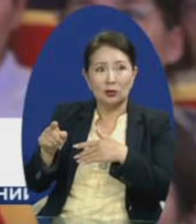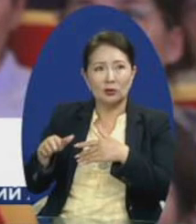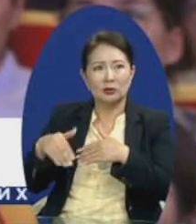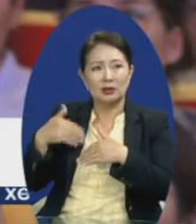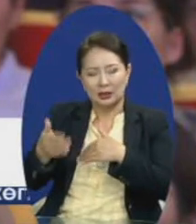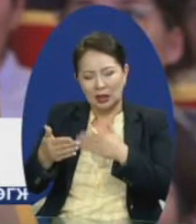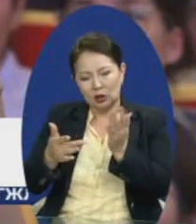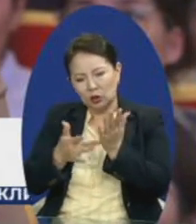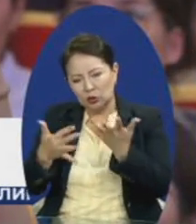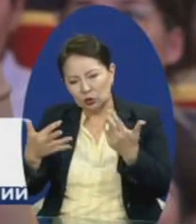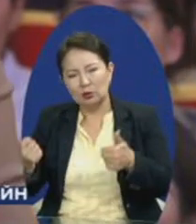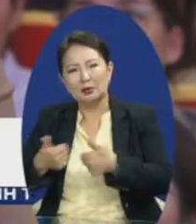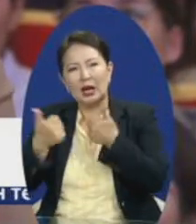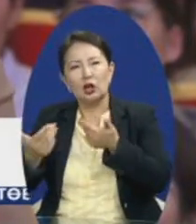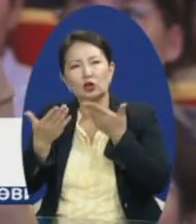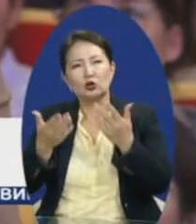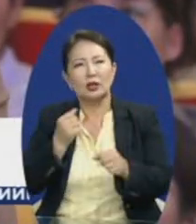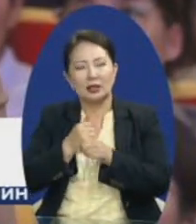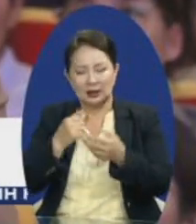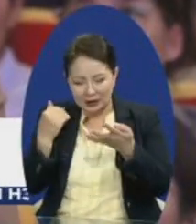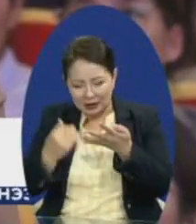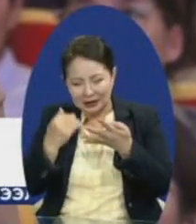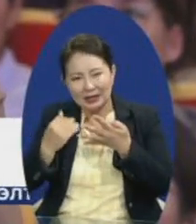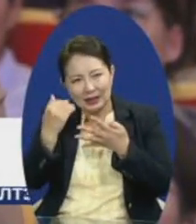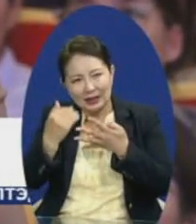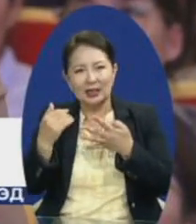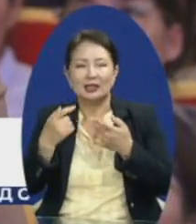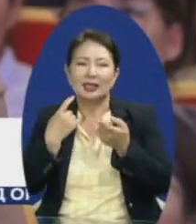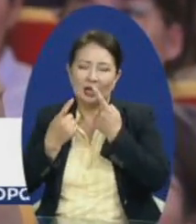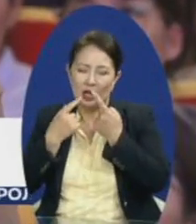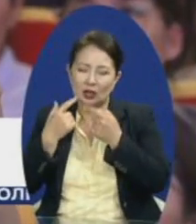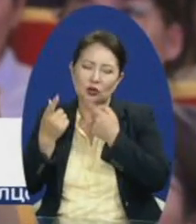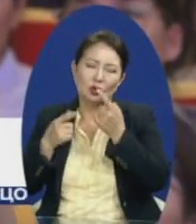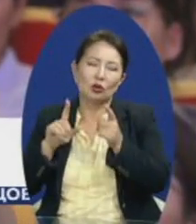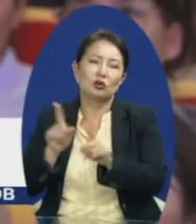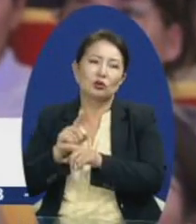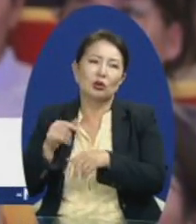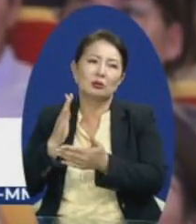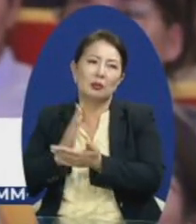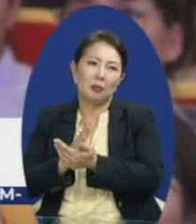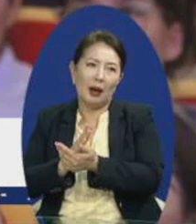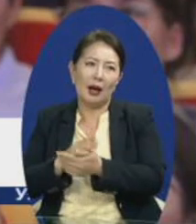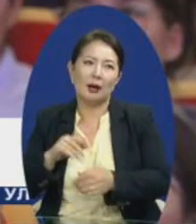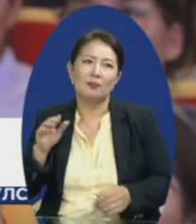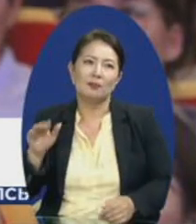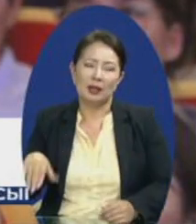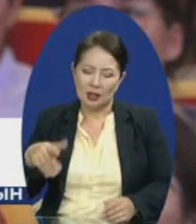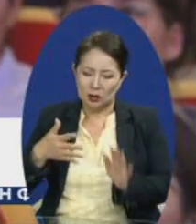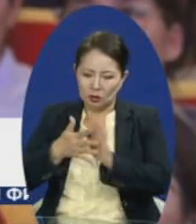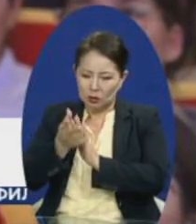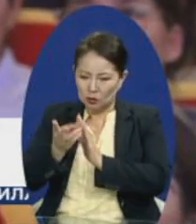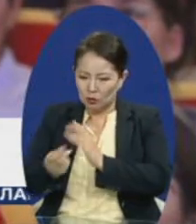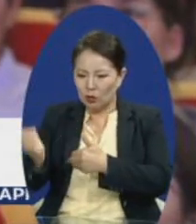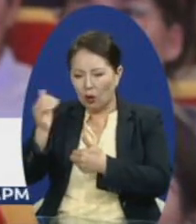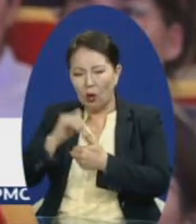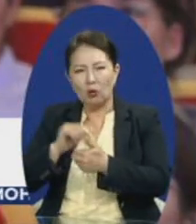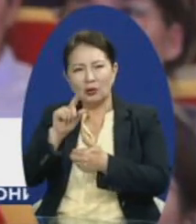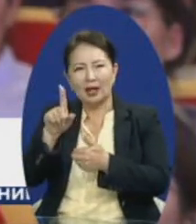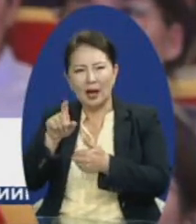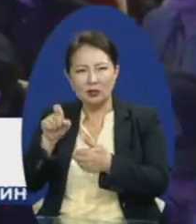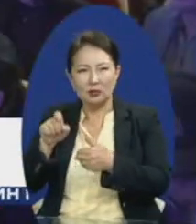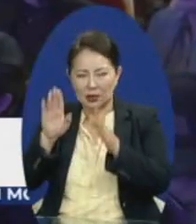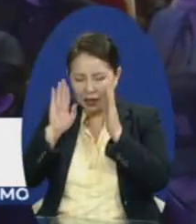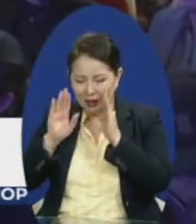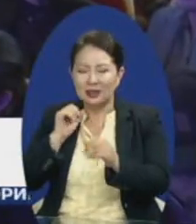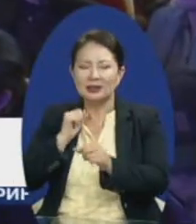одоо том төхөөрөмжөөр хангах ажлуудыг би шатараатайгаар одоо бид нар бас ярьж хөөрж ингэж явсан юм шиг бас дараа дараагийн төсөлд суулгах тал дээр бас ихэд анхаарч